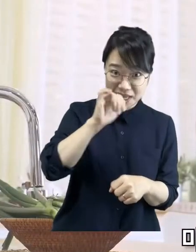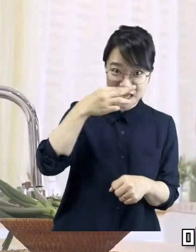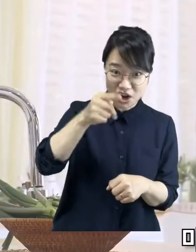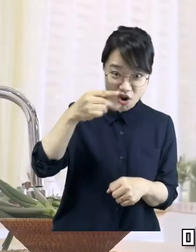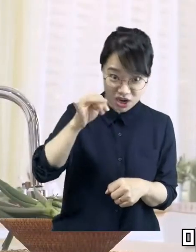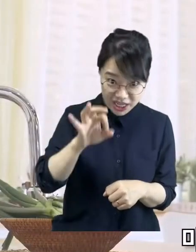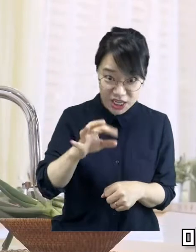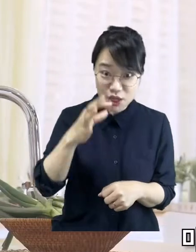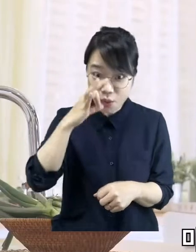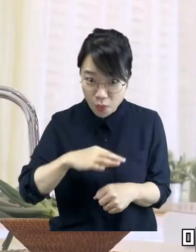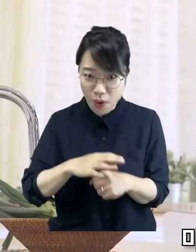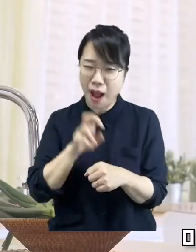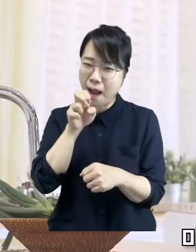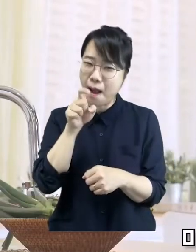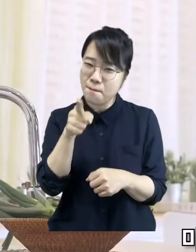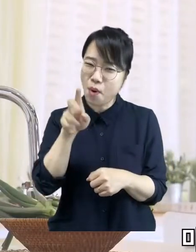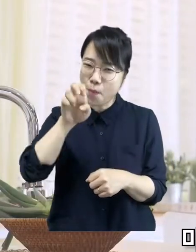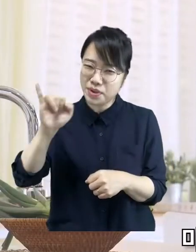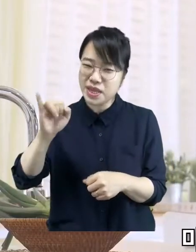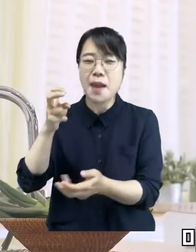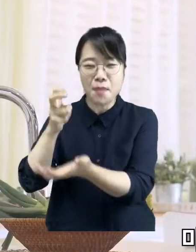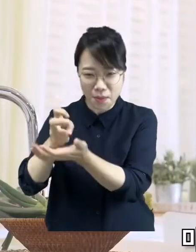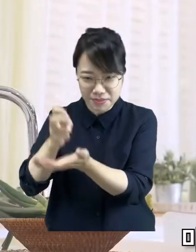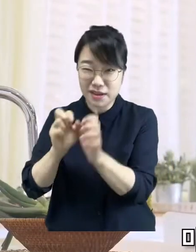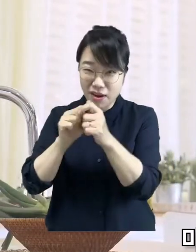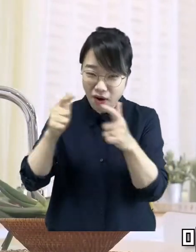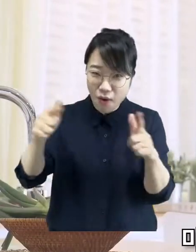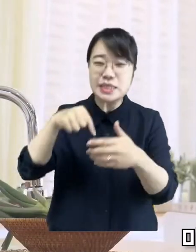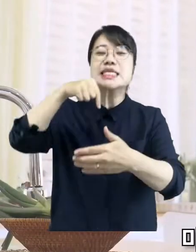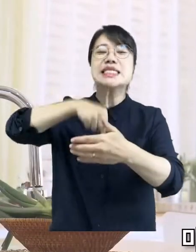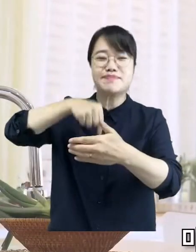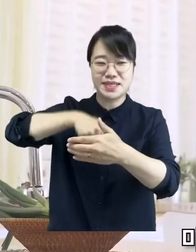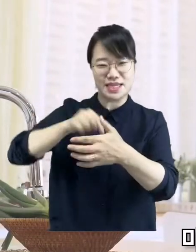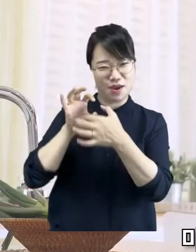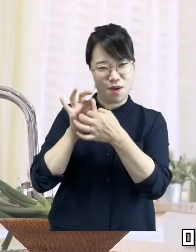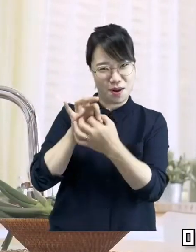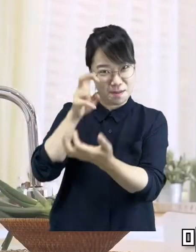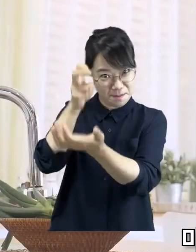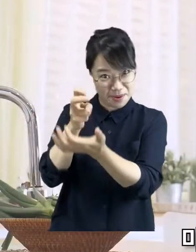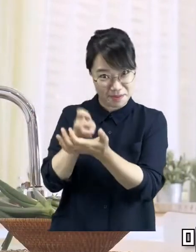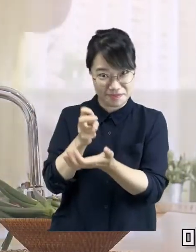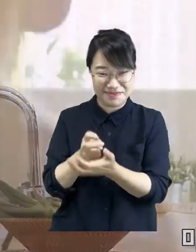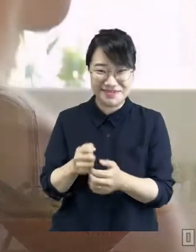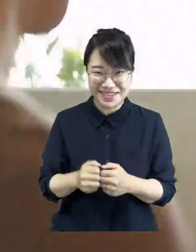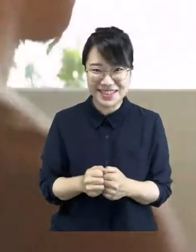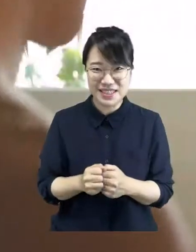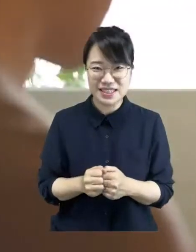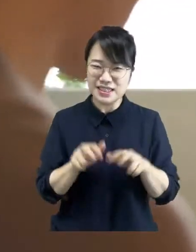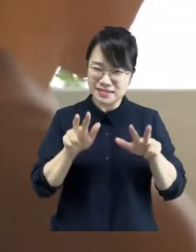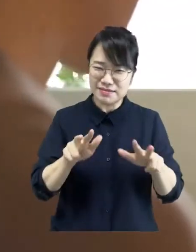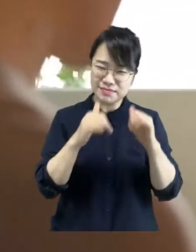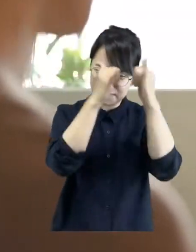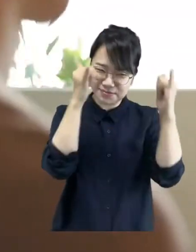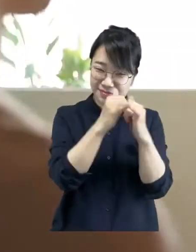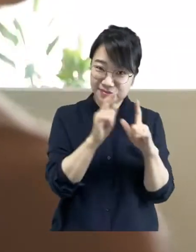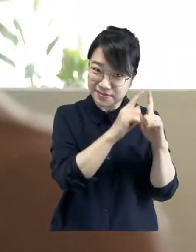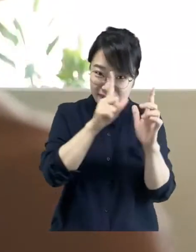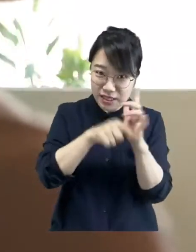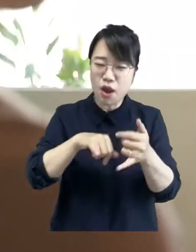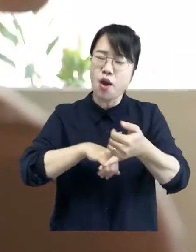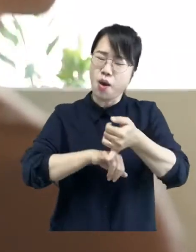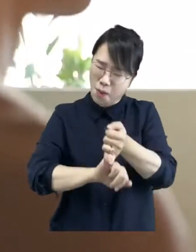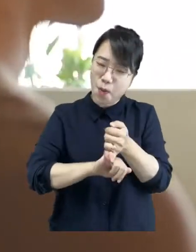머피의 법칙, 치킨게임 등 드러눔 받지만 잘 알지 못했던 일상 속 심리 법칙들. 이제는 현대사회를